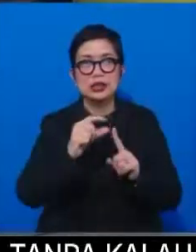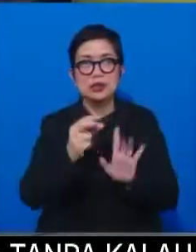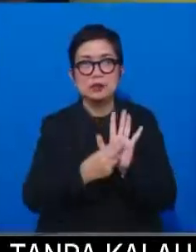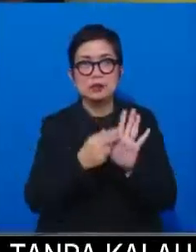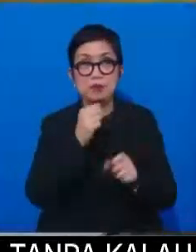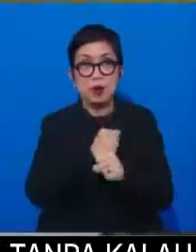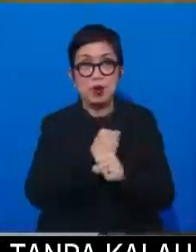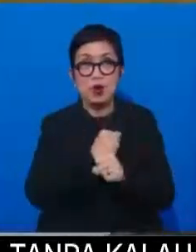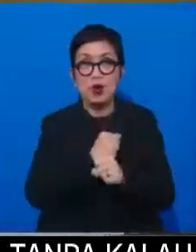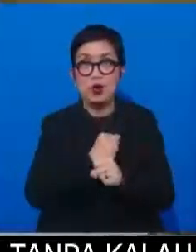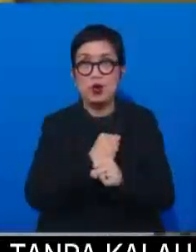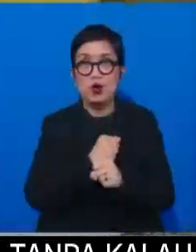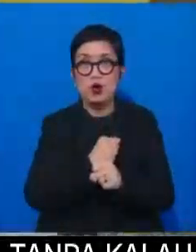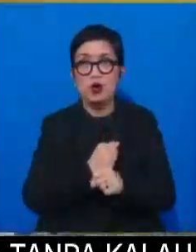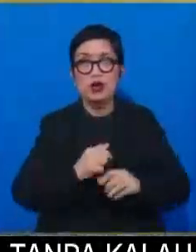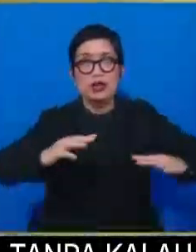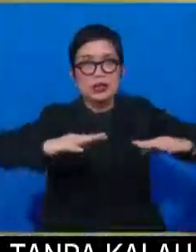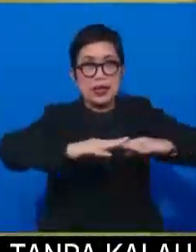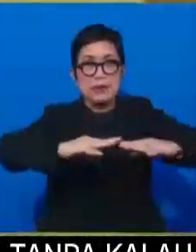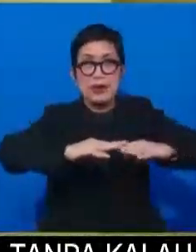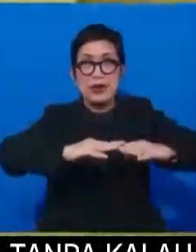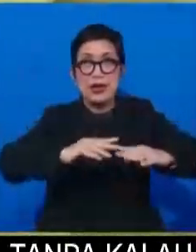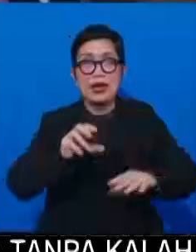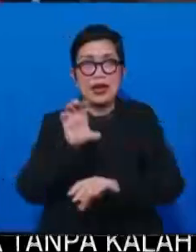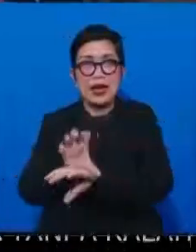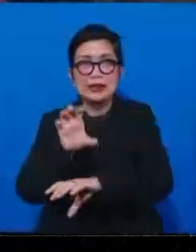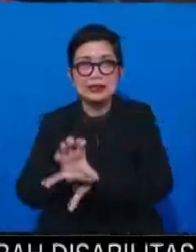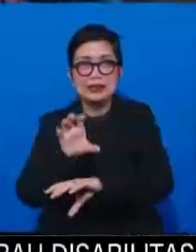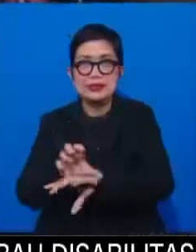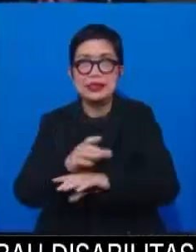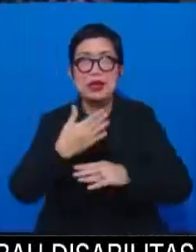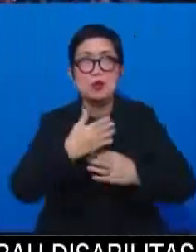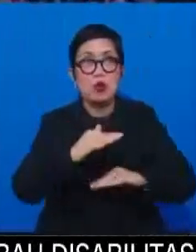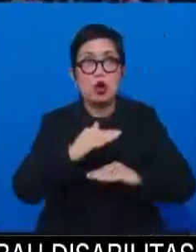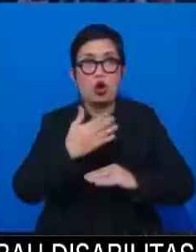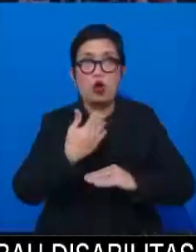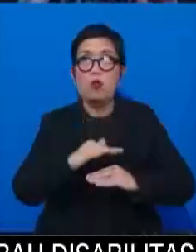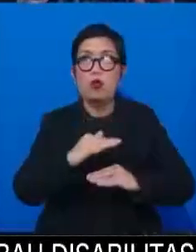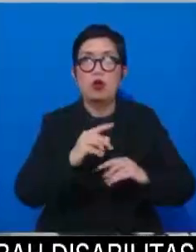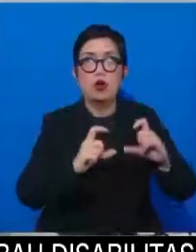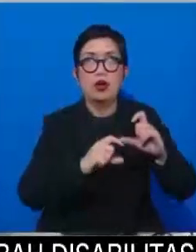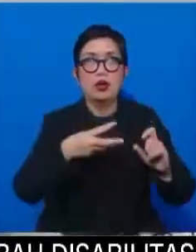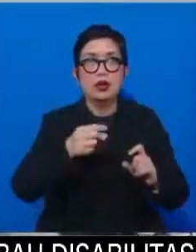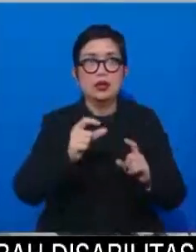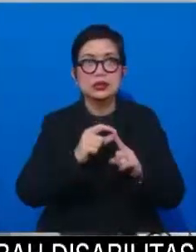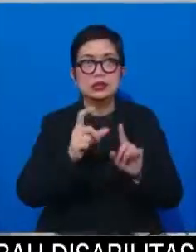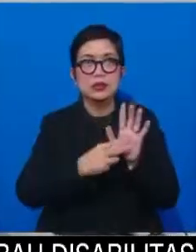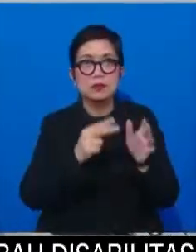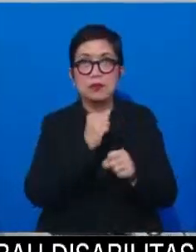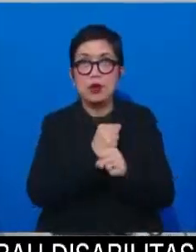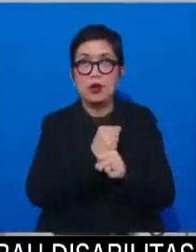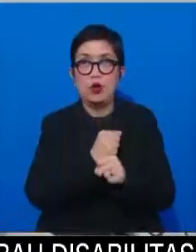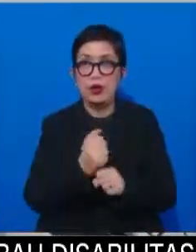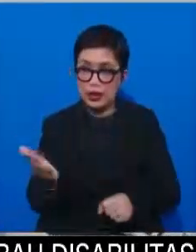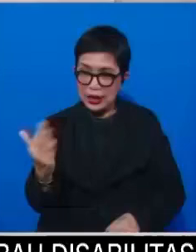Ini dia, Paws Dog Dream Spa. Fasilitas baru sebuah pusat perbelanjaan di kawasan Summarecon Serpong, Kabupaten Tangerang, Banten. Untuk